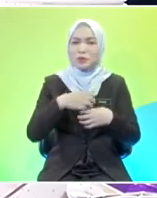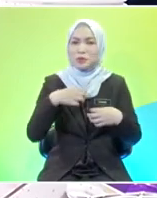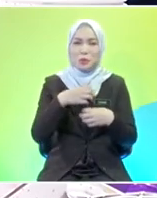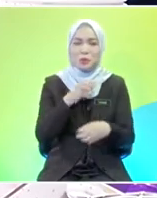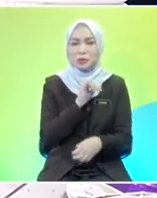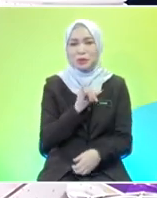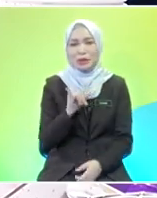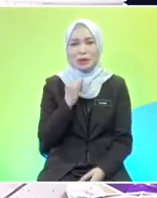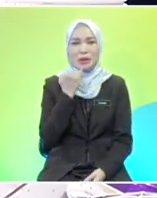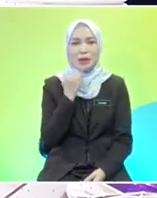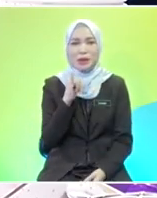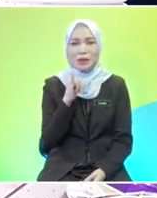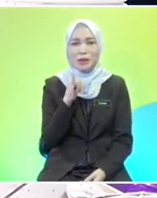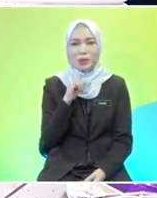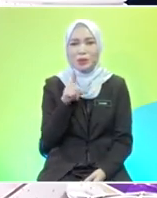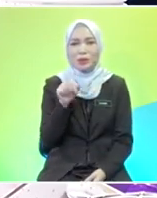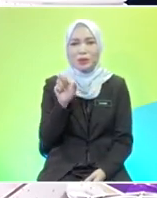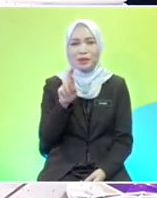sangat tinggi